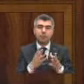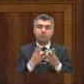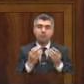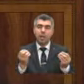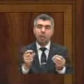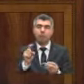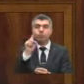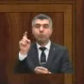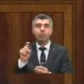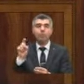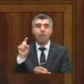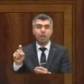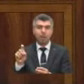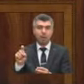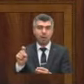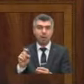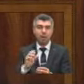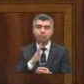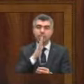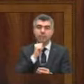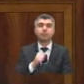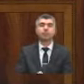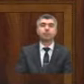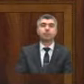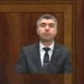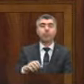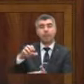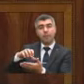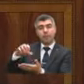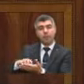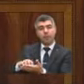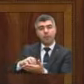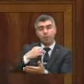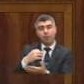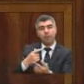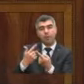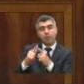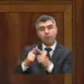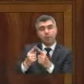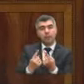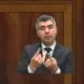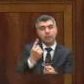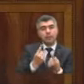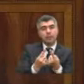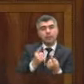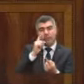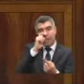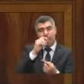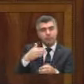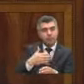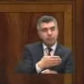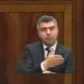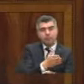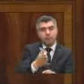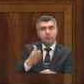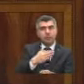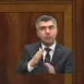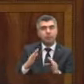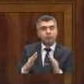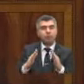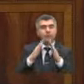الجماعات القروية، ولا سيما بتلك التي تعاني من وعورة المسالك وتشتت